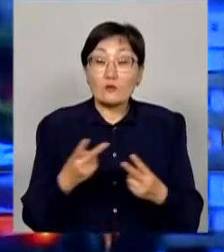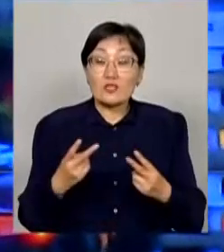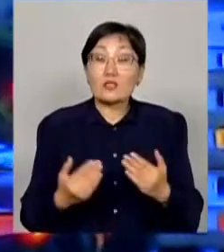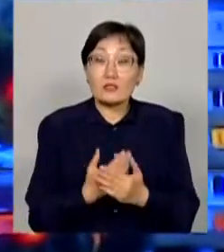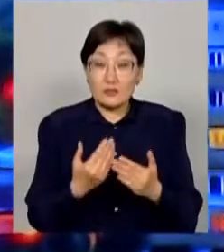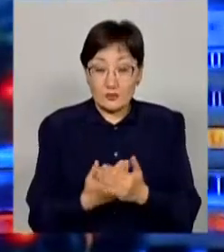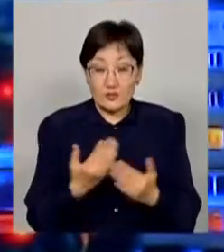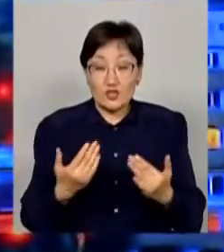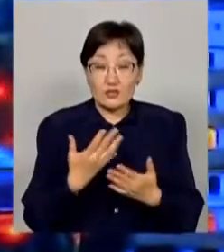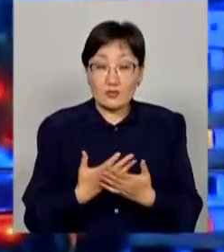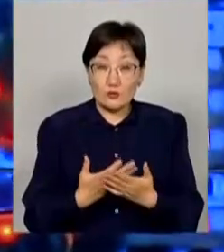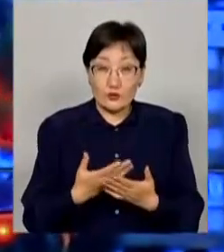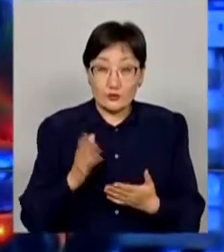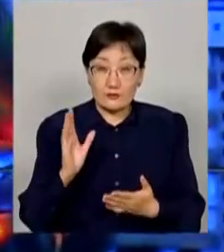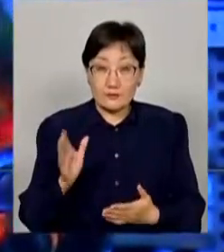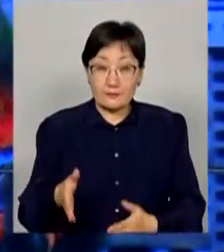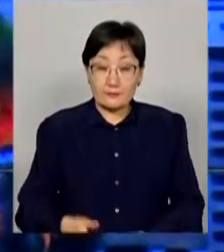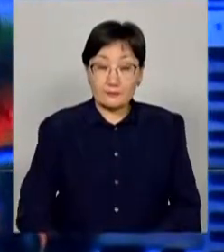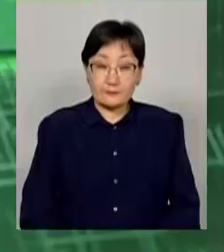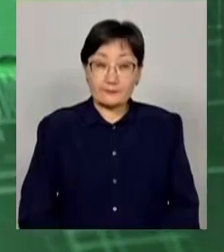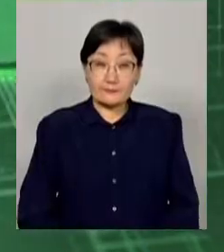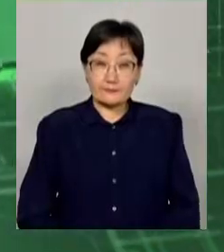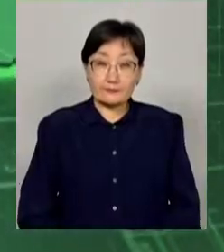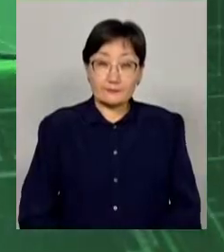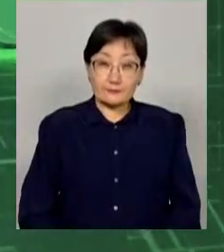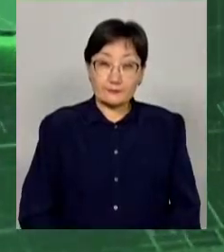көрермен, жаңалықтардың екінші жартысынан көретіндеріңіз.